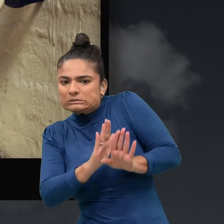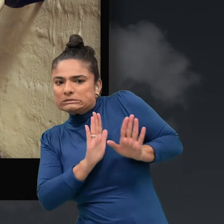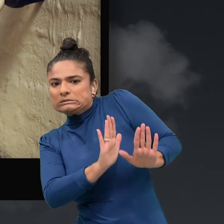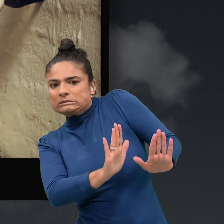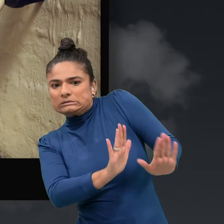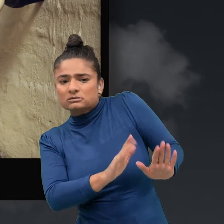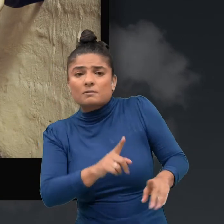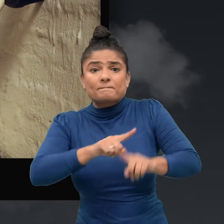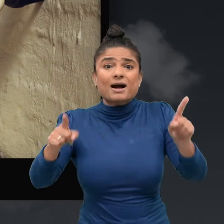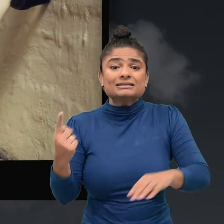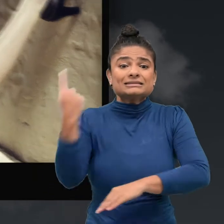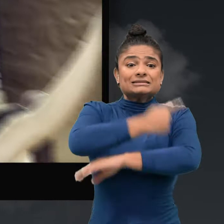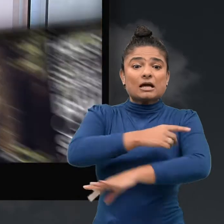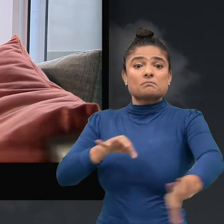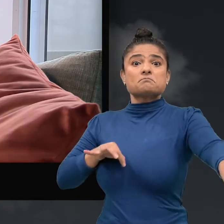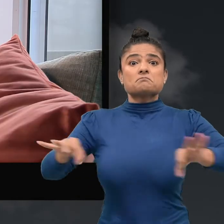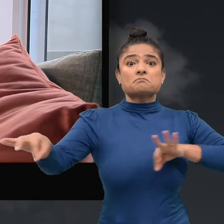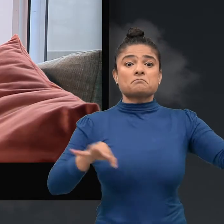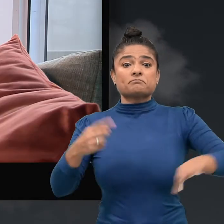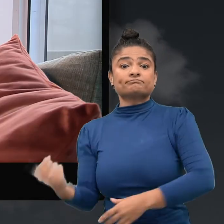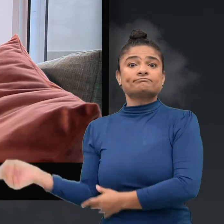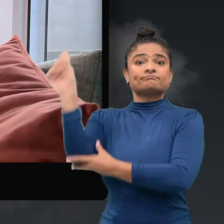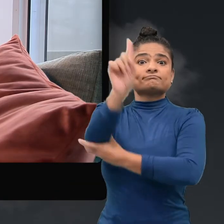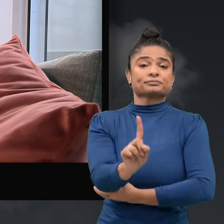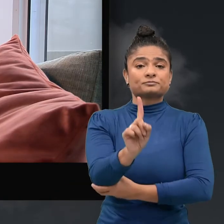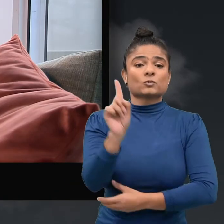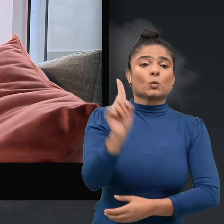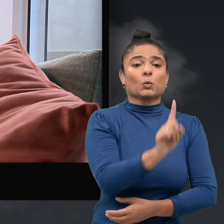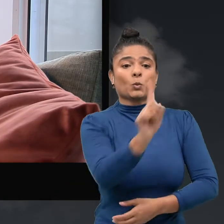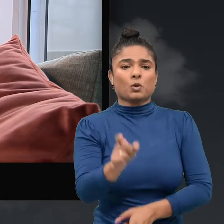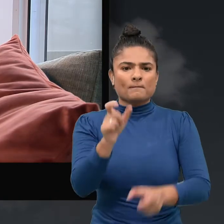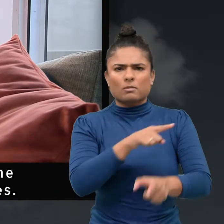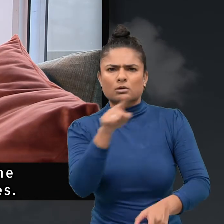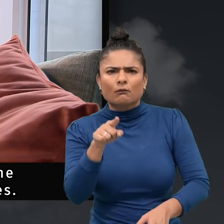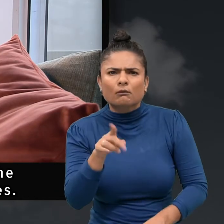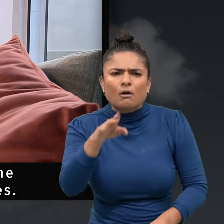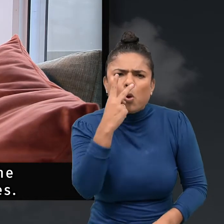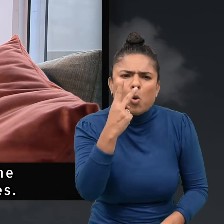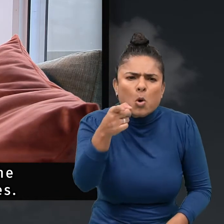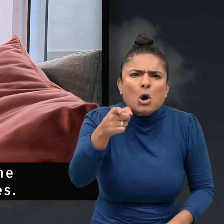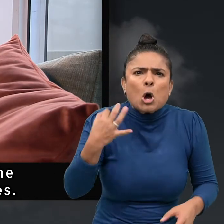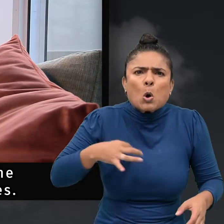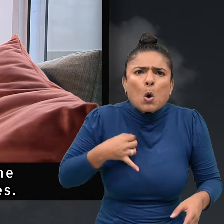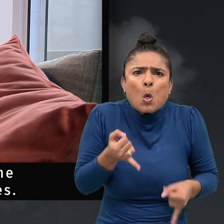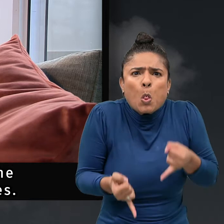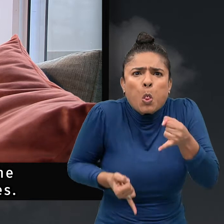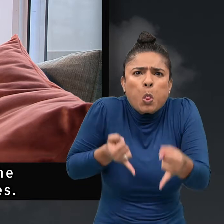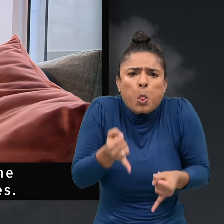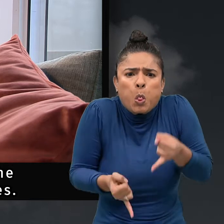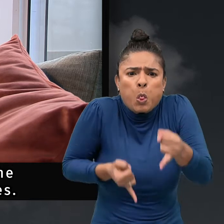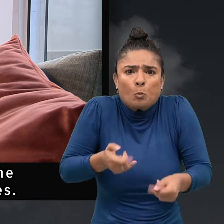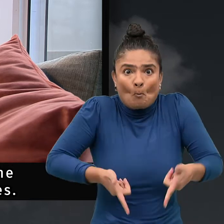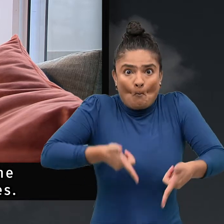hulle kinders verduidelik waaroor dit gaan. En so aan die einde van die dag wanneer mense kom by skoonheidskompetisies, sal hulle eerder sê, kyk daai meisie wat